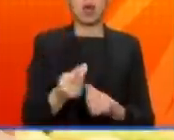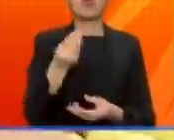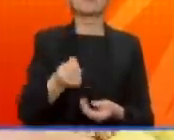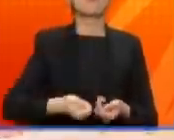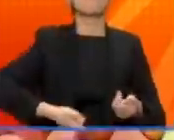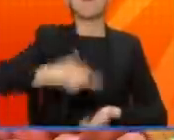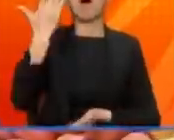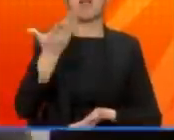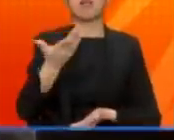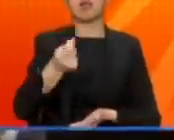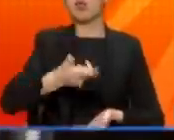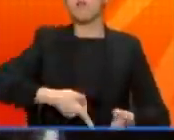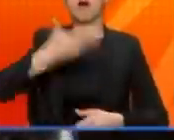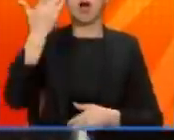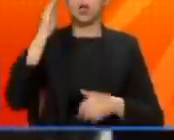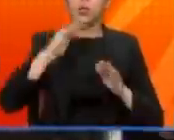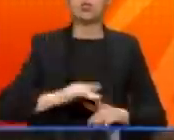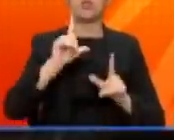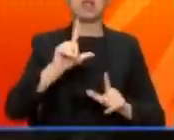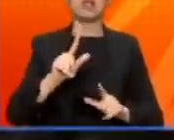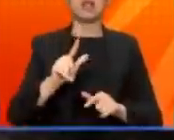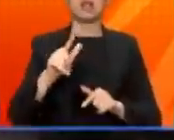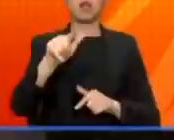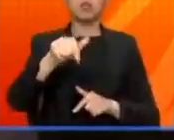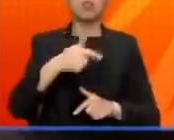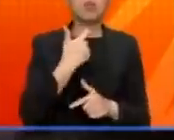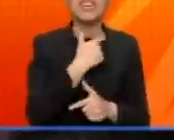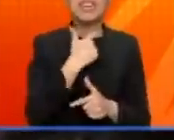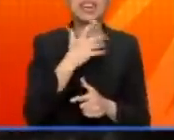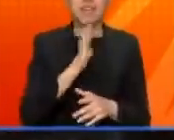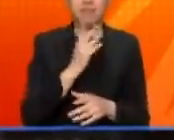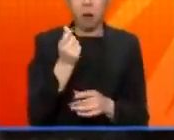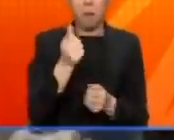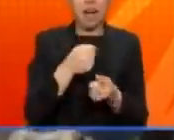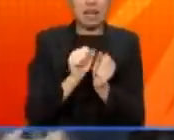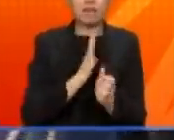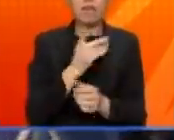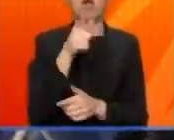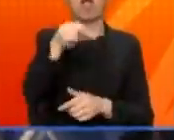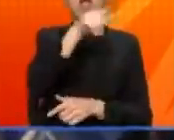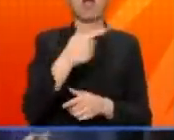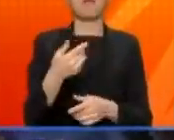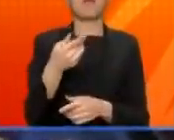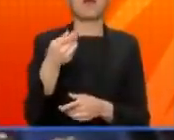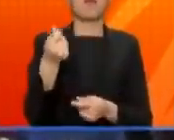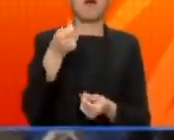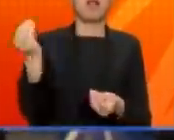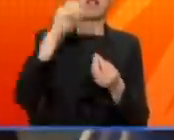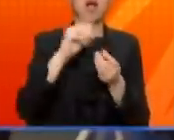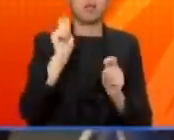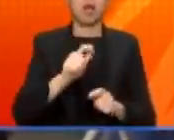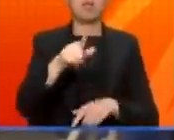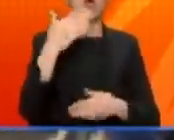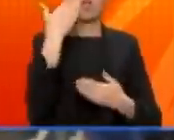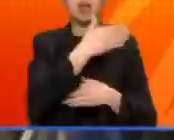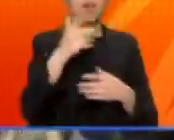pahalı. Çok pahalı. Düşmesi lazım ama işte bu krizi de, virüsü de değerlendiriyorlar. Ramazan ayı ve koronavirüs nedeniyle